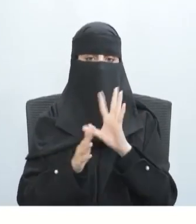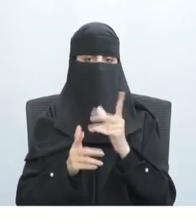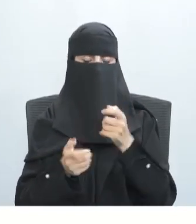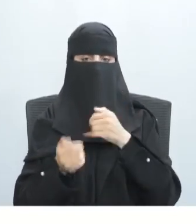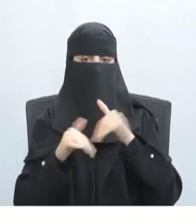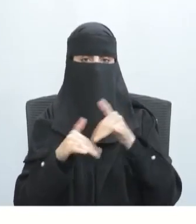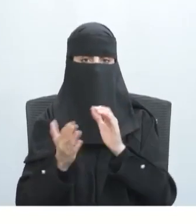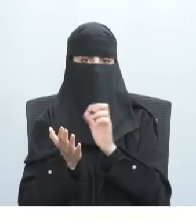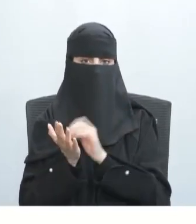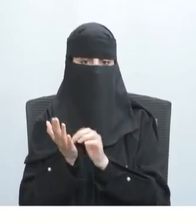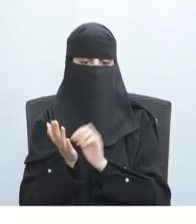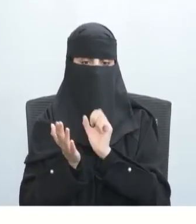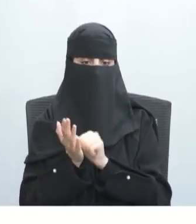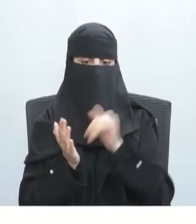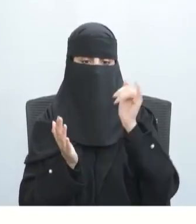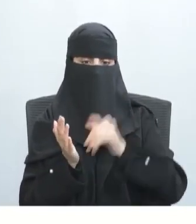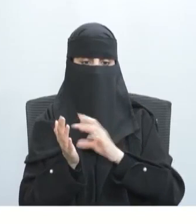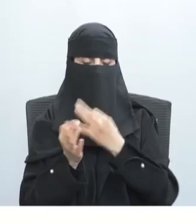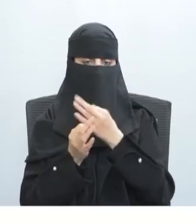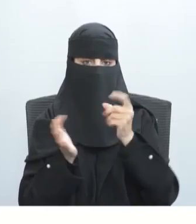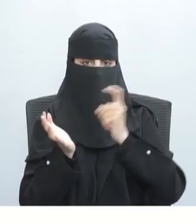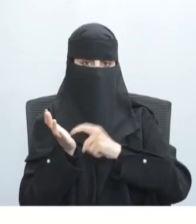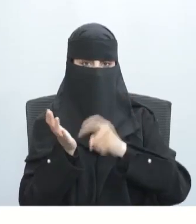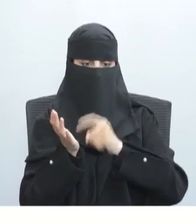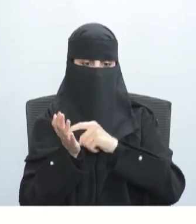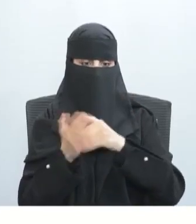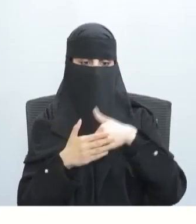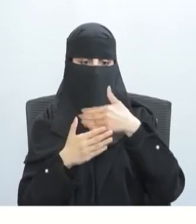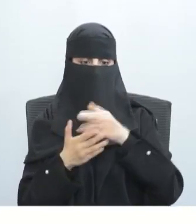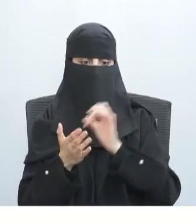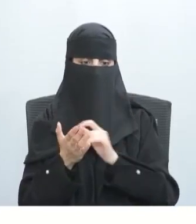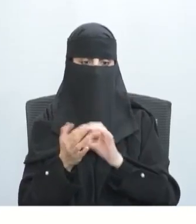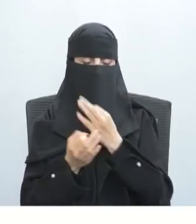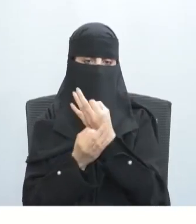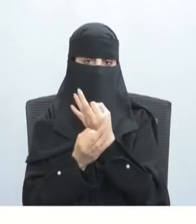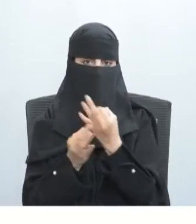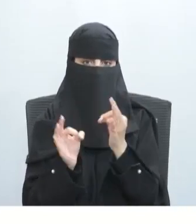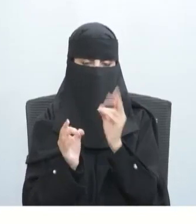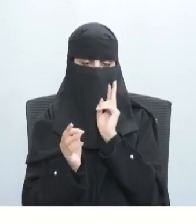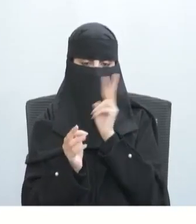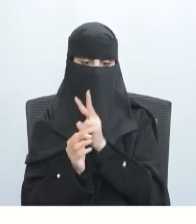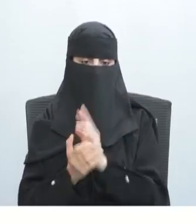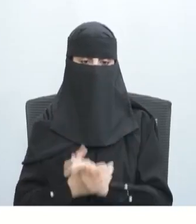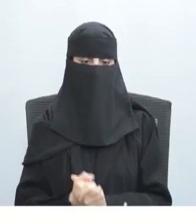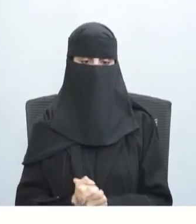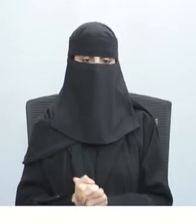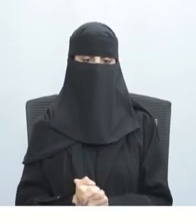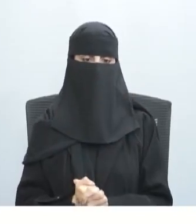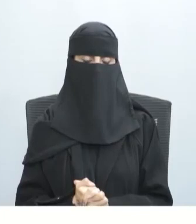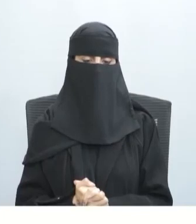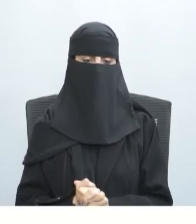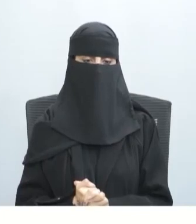الحاسبه الماليه نقوم بضغطها او ب نقرها مثلا في و 1 ير وان